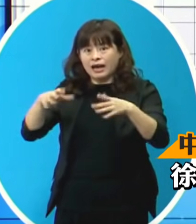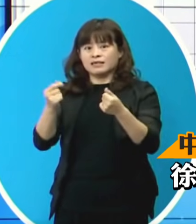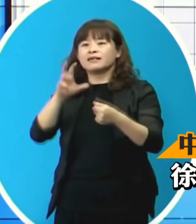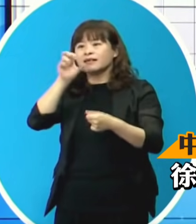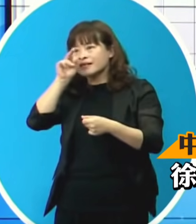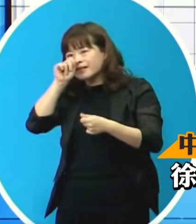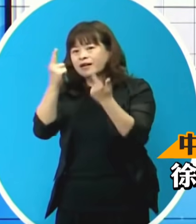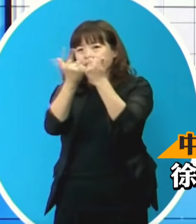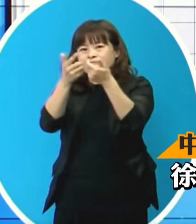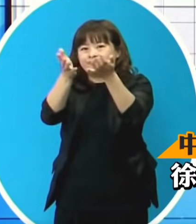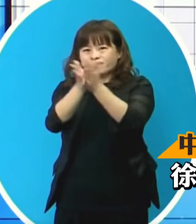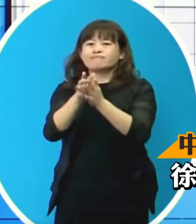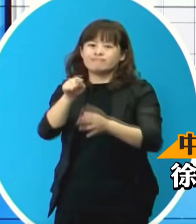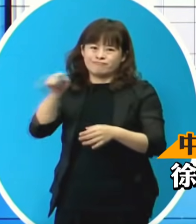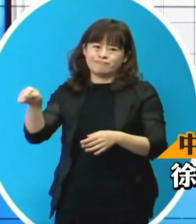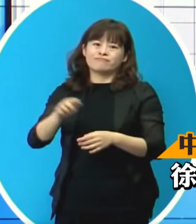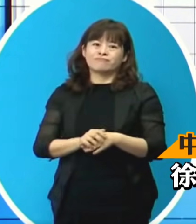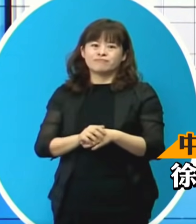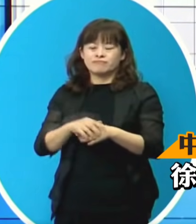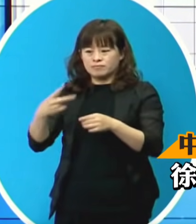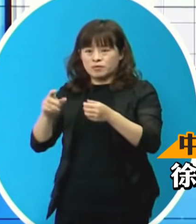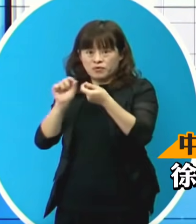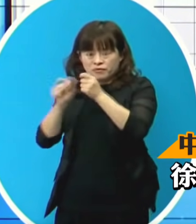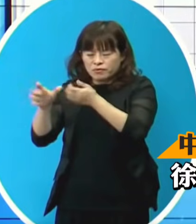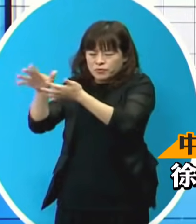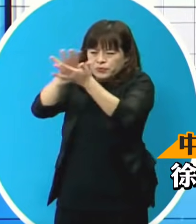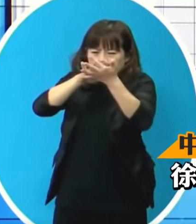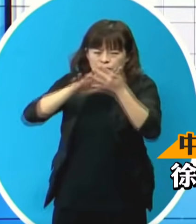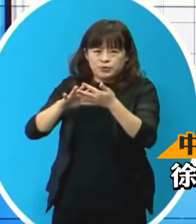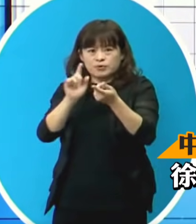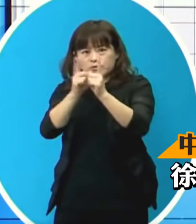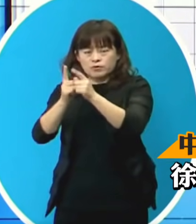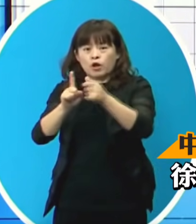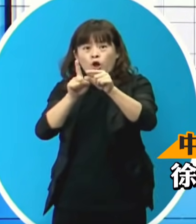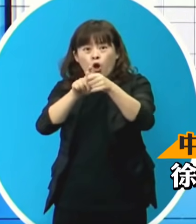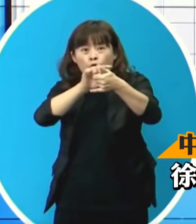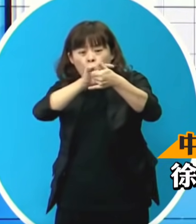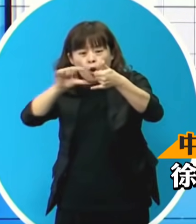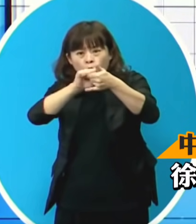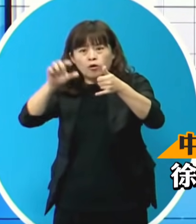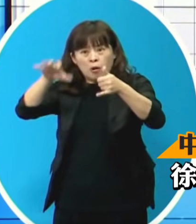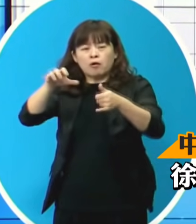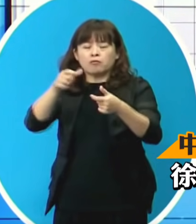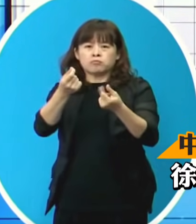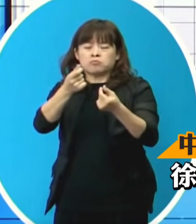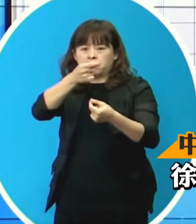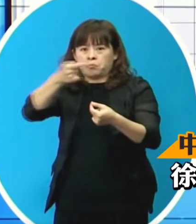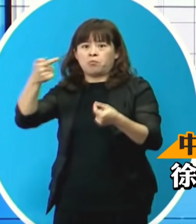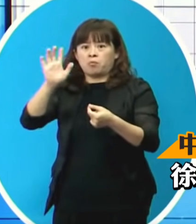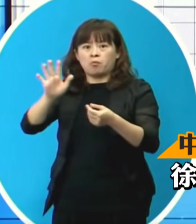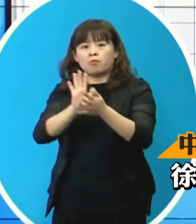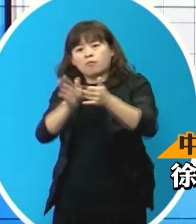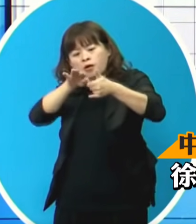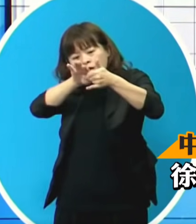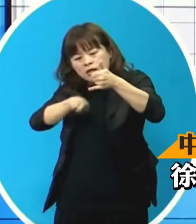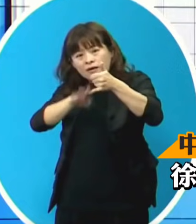的宜兰跟北部地区。那另外受到它外围环流跟地形的作用，可以看到中部的雨势也明显的开始增加。另外南